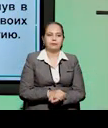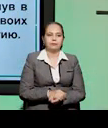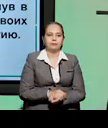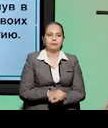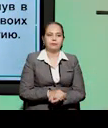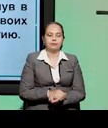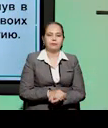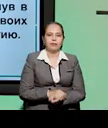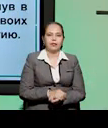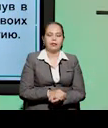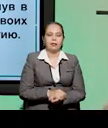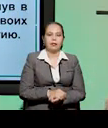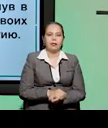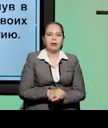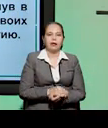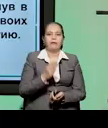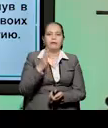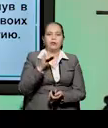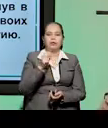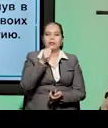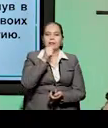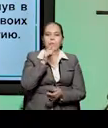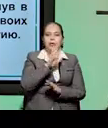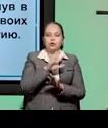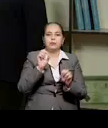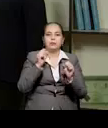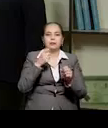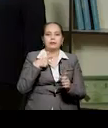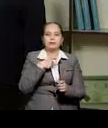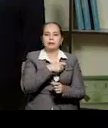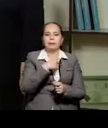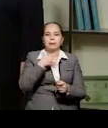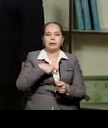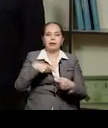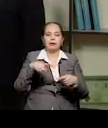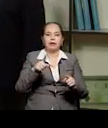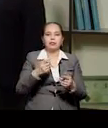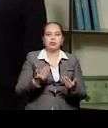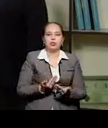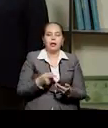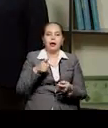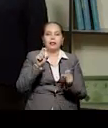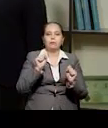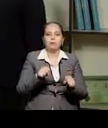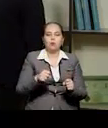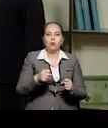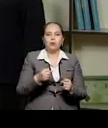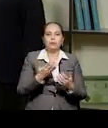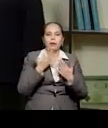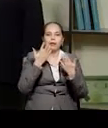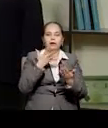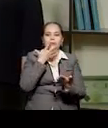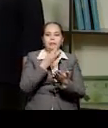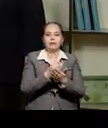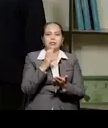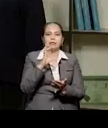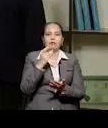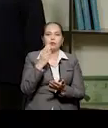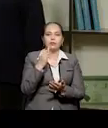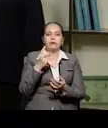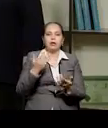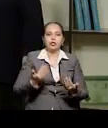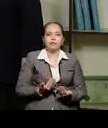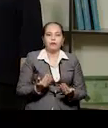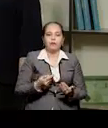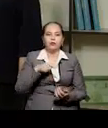Вирусы не способны к самостоятельной жизнедеятельности. Они могут проявлять свои свойства как